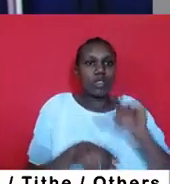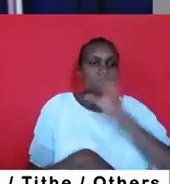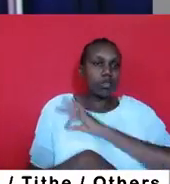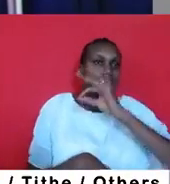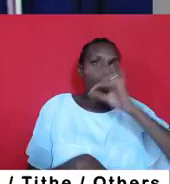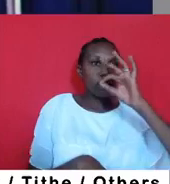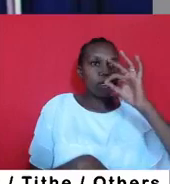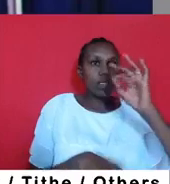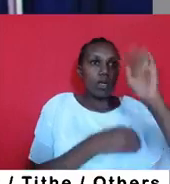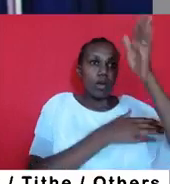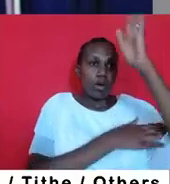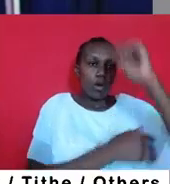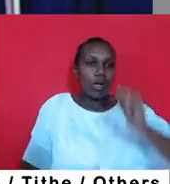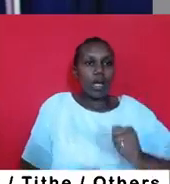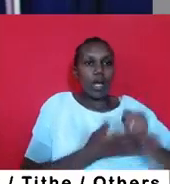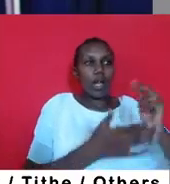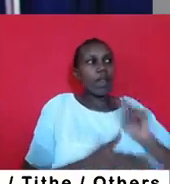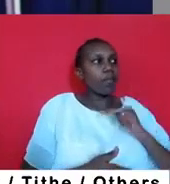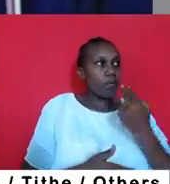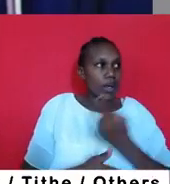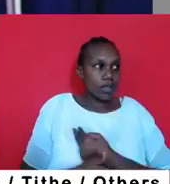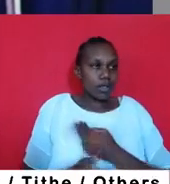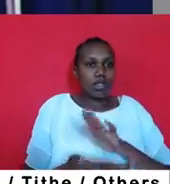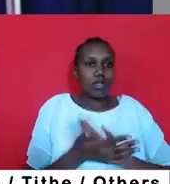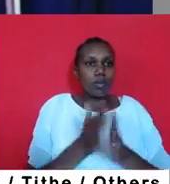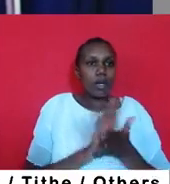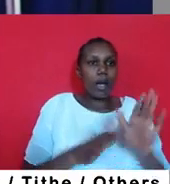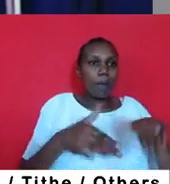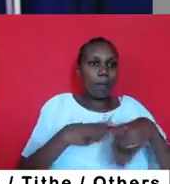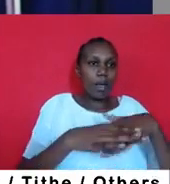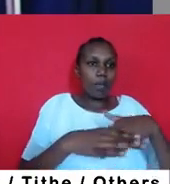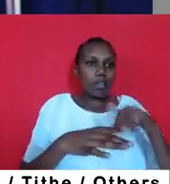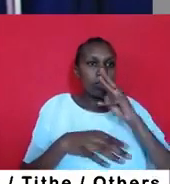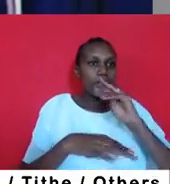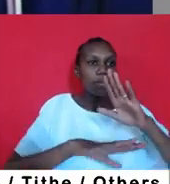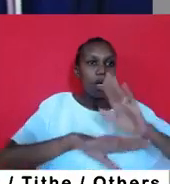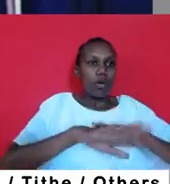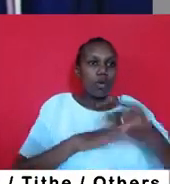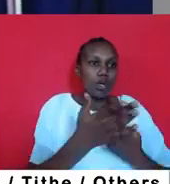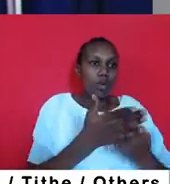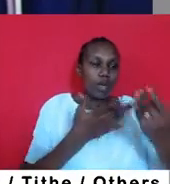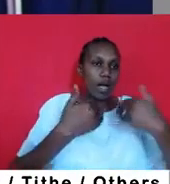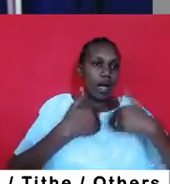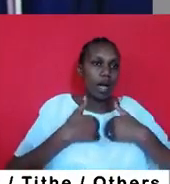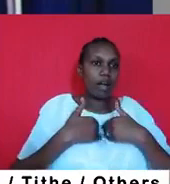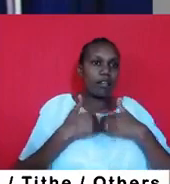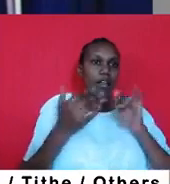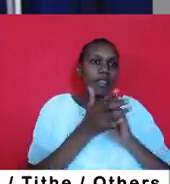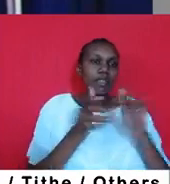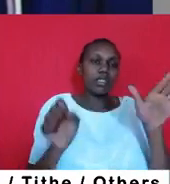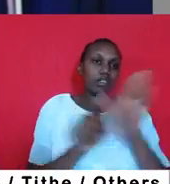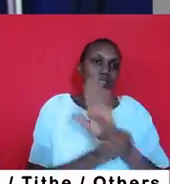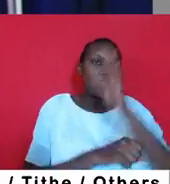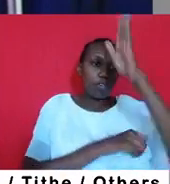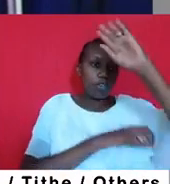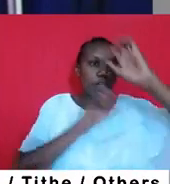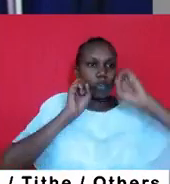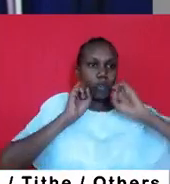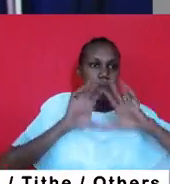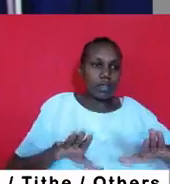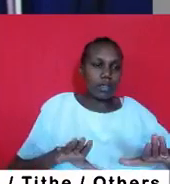kweli. Mungu atusaidie kuwa mmoja wetu. Muwe na wiki njema ambayo imejawa na baraka za